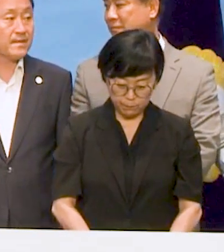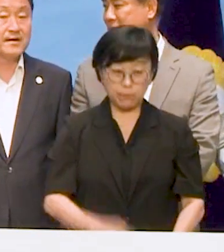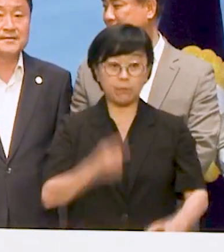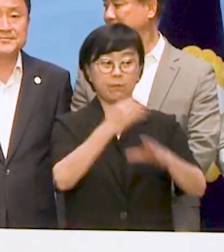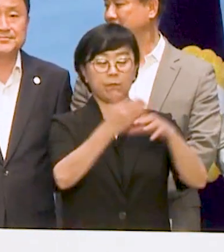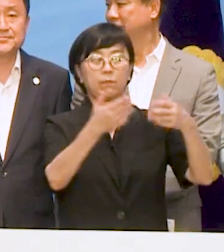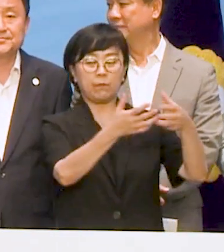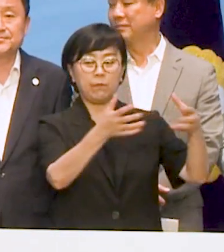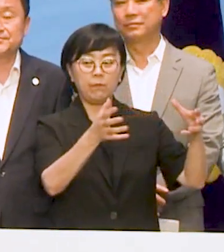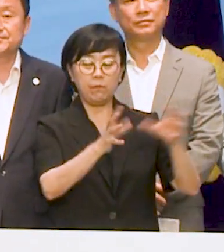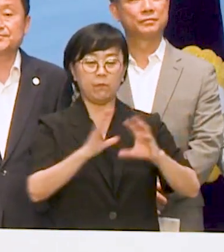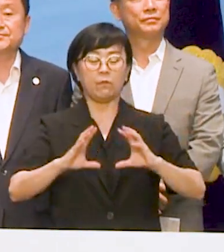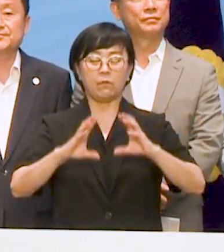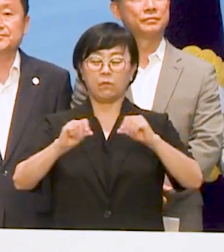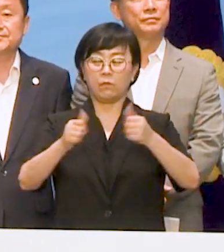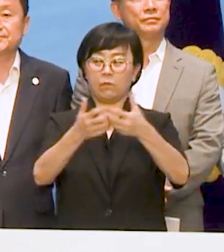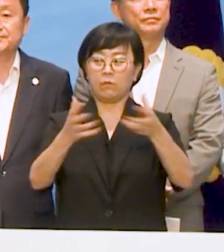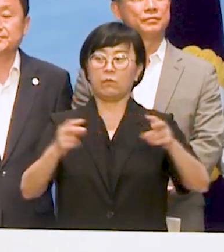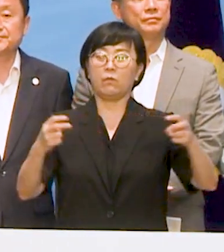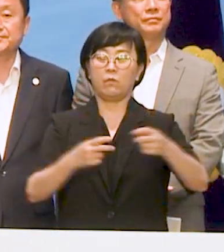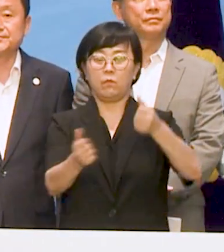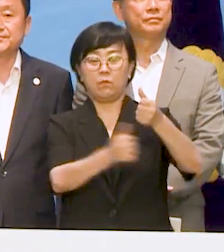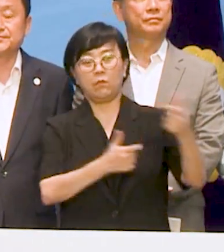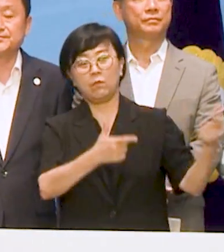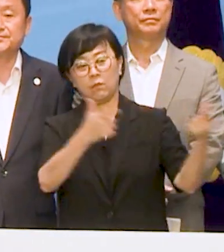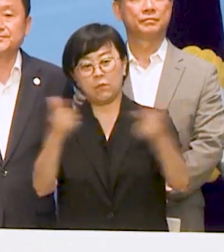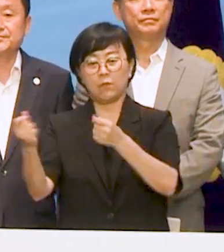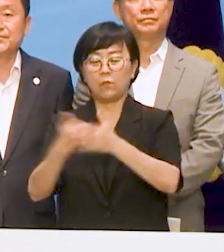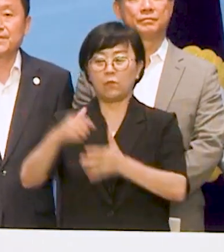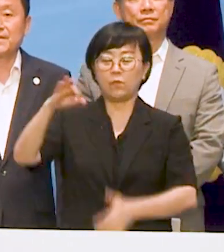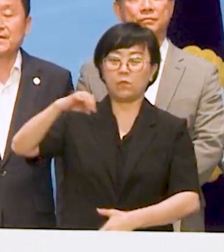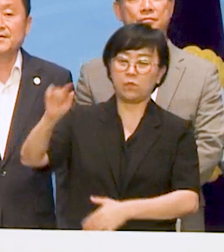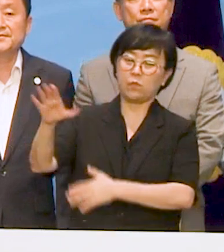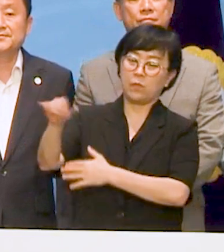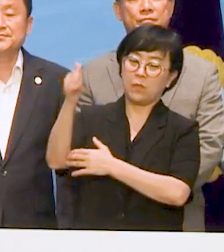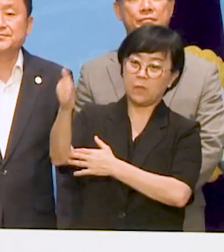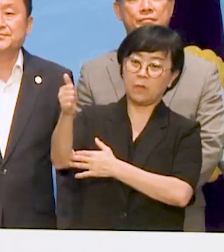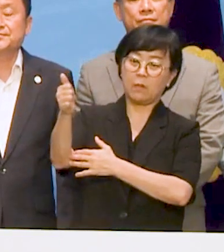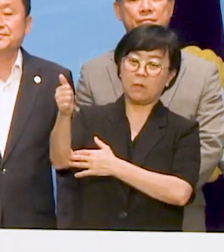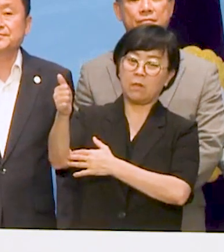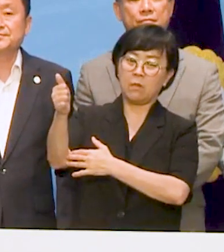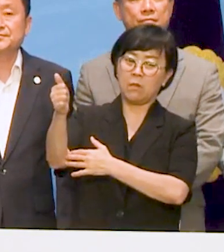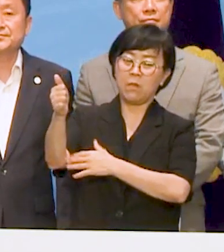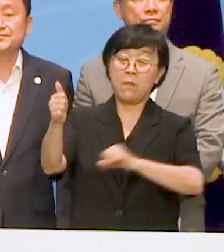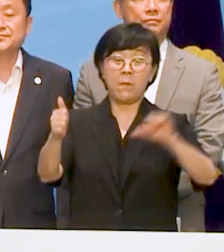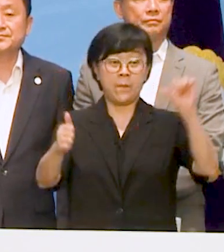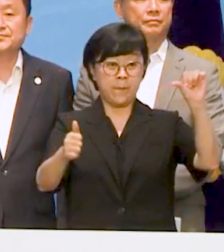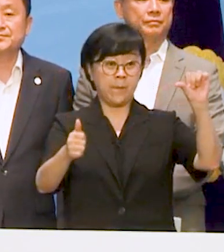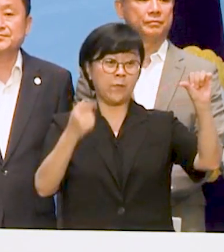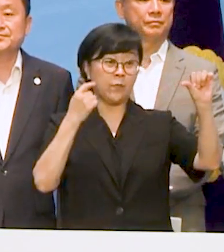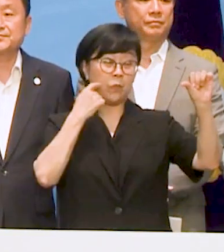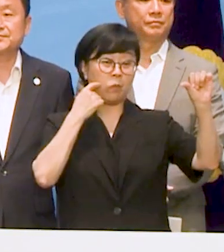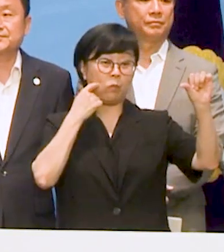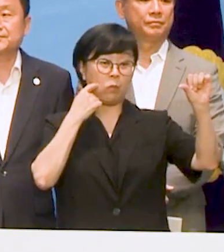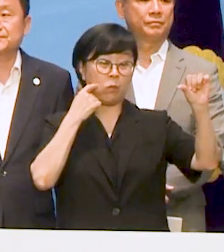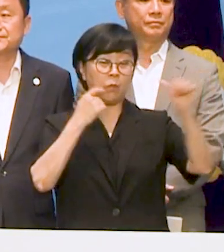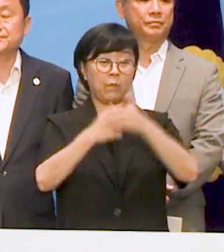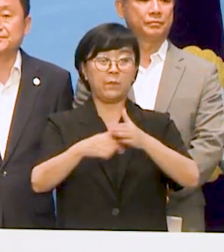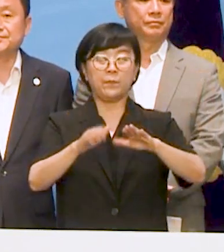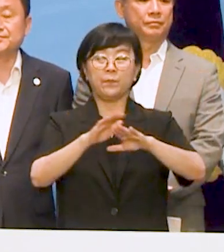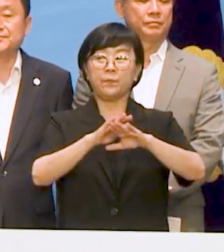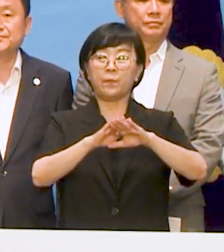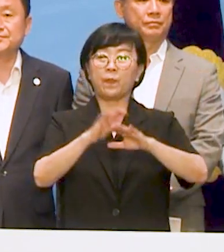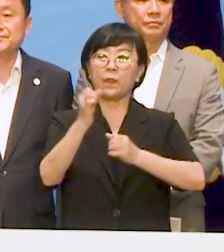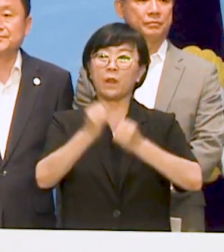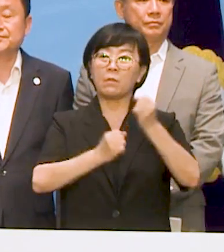더불어민주당 국토교통위원회 위원 1동은 원희룡 국토부 장관에게 5가지 거지 대명에 대한 책임